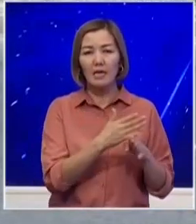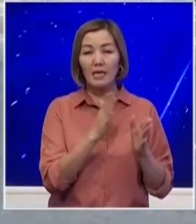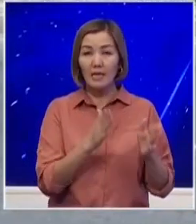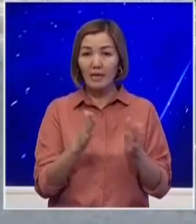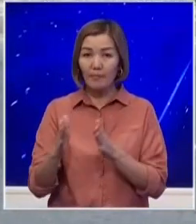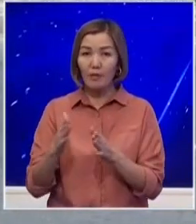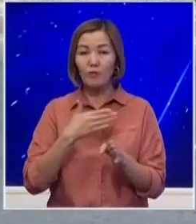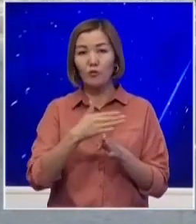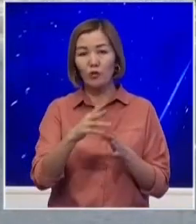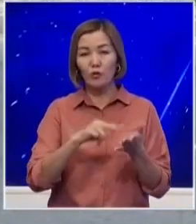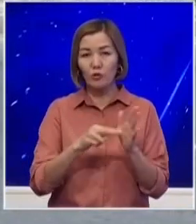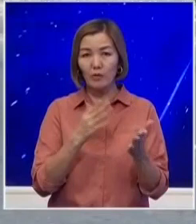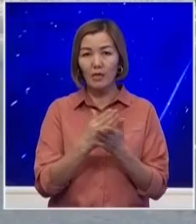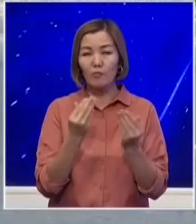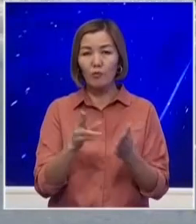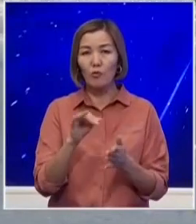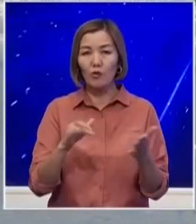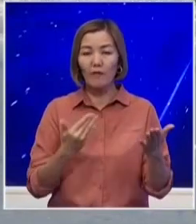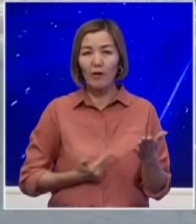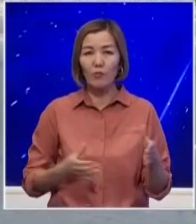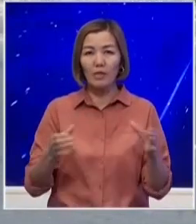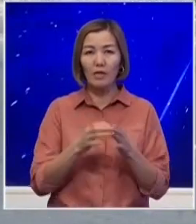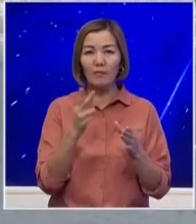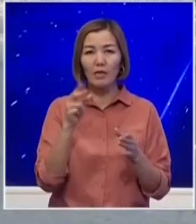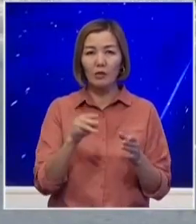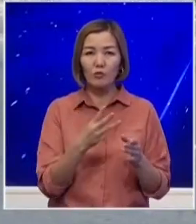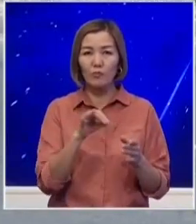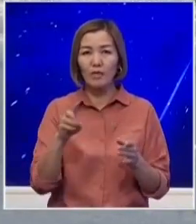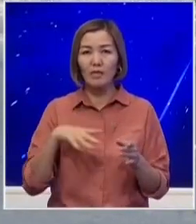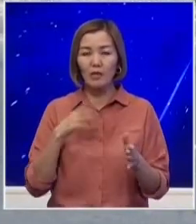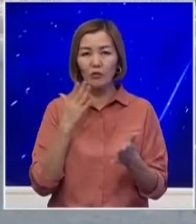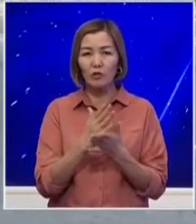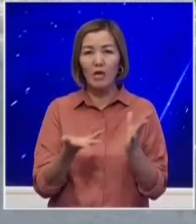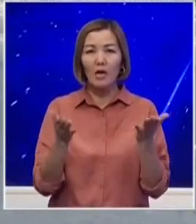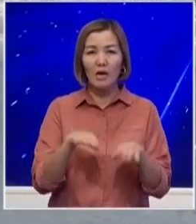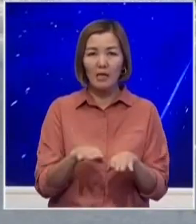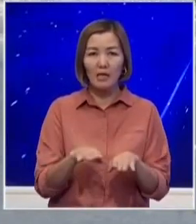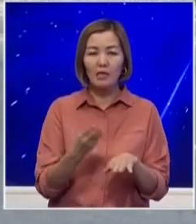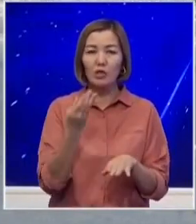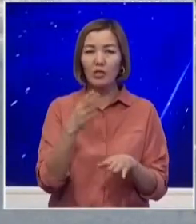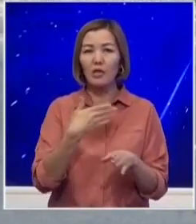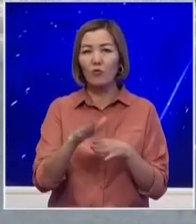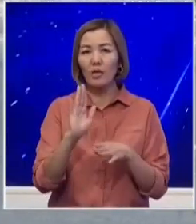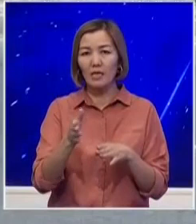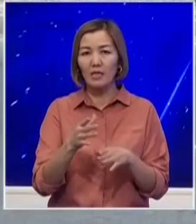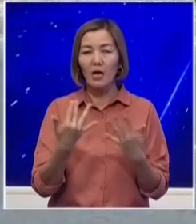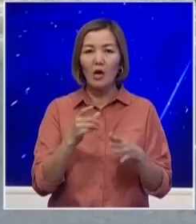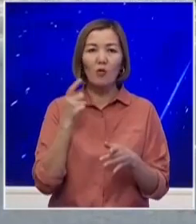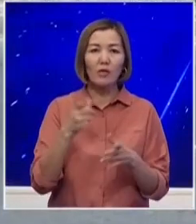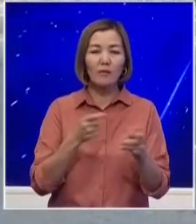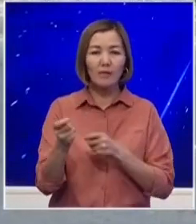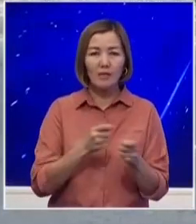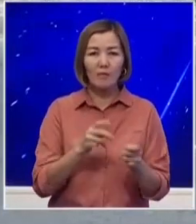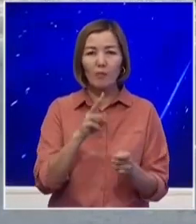түсетіп жоспарланған. Бүгінде Қонаев әлеуметтік корпорациясына 2,3 миллиард теңге түсті. Қалған бөлігі шілдеде аударылмақ. Ауыл шаруашылығы